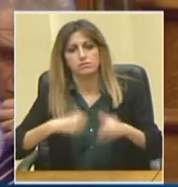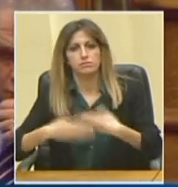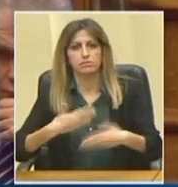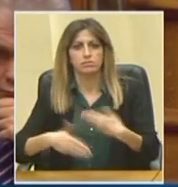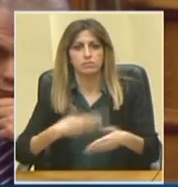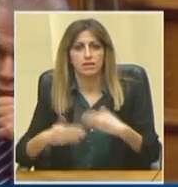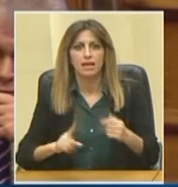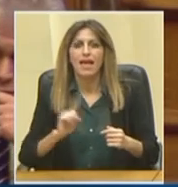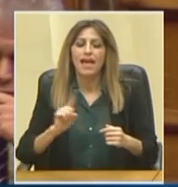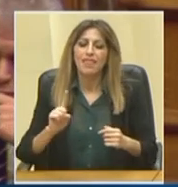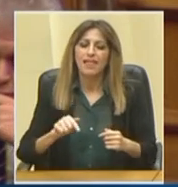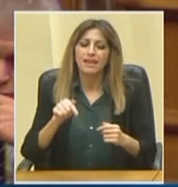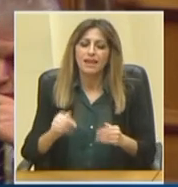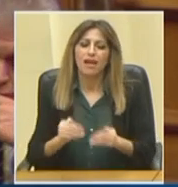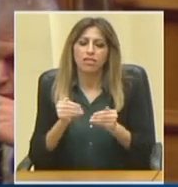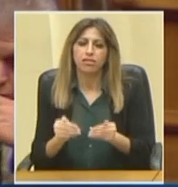επειδή